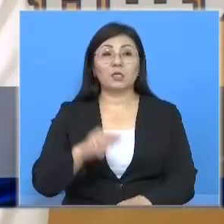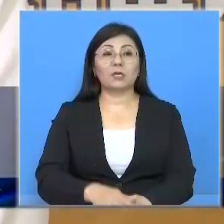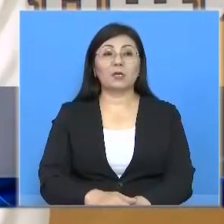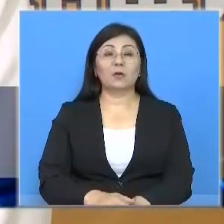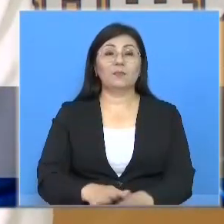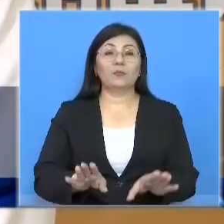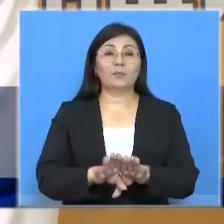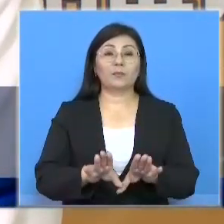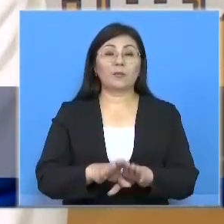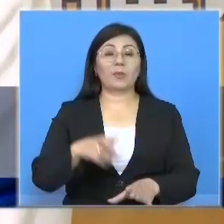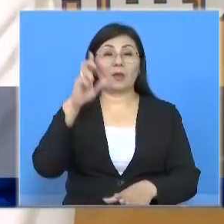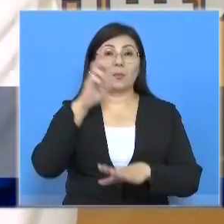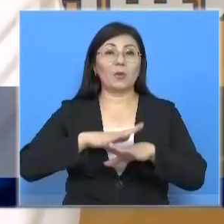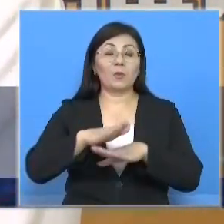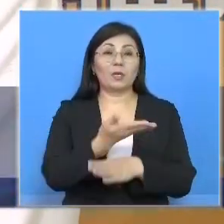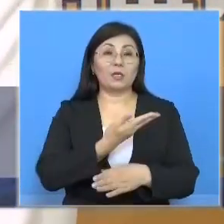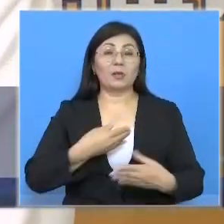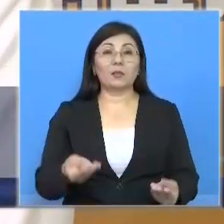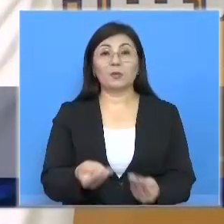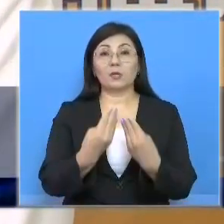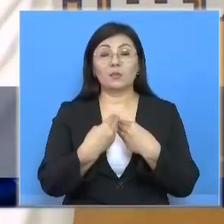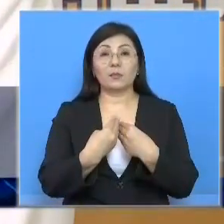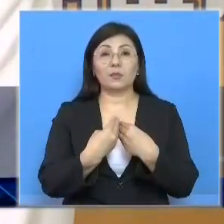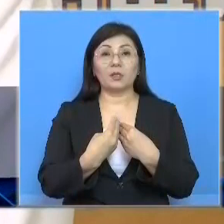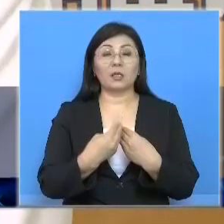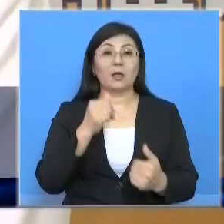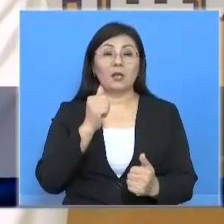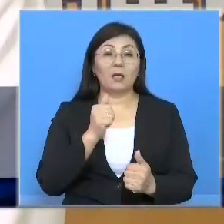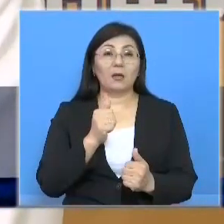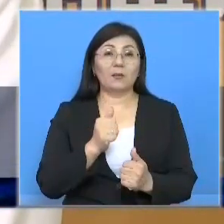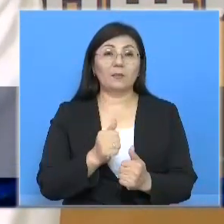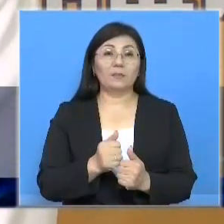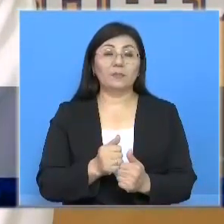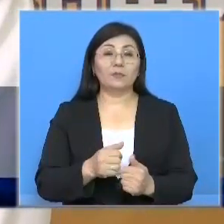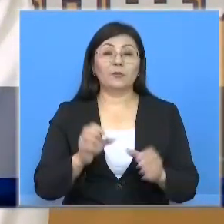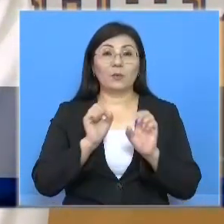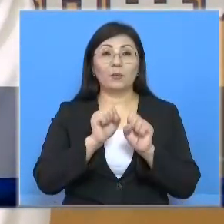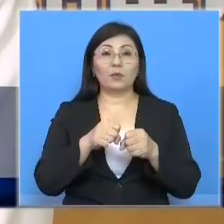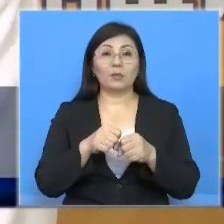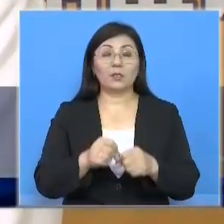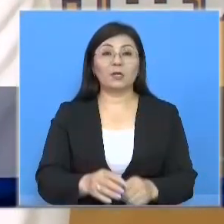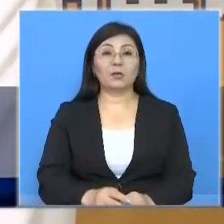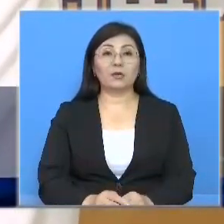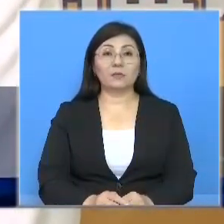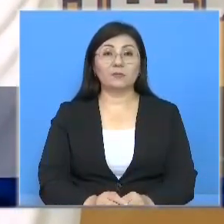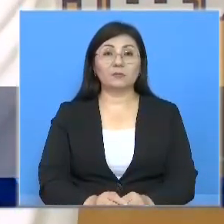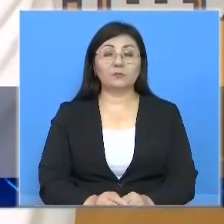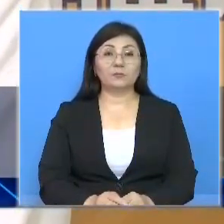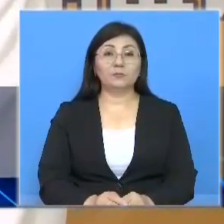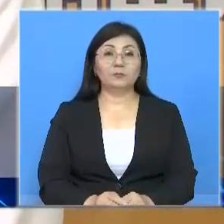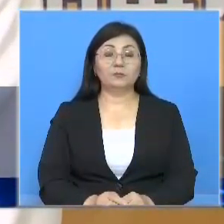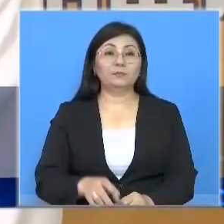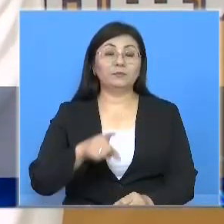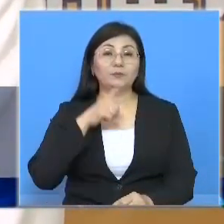Сол на мемлекеттің бізге беріп атқан, әр қайсымызға беріп атқан мүмкіндіктеріне,